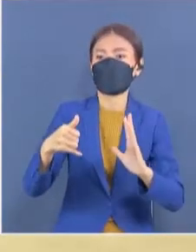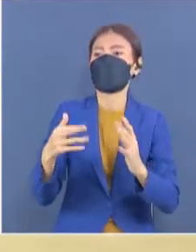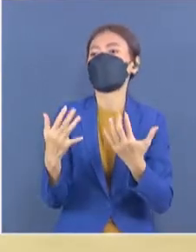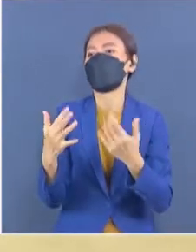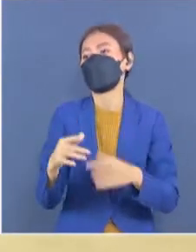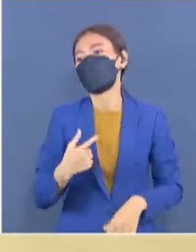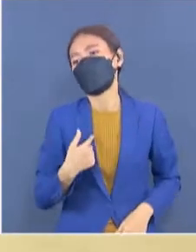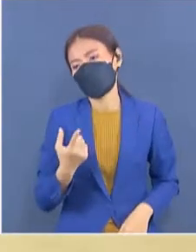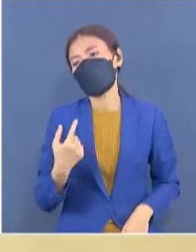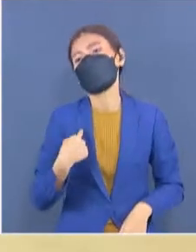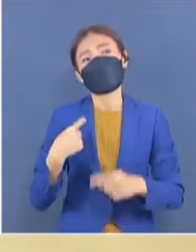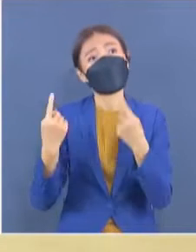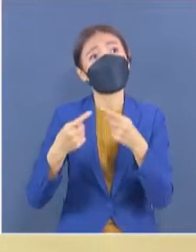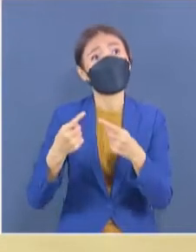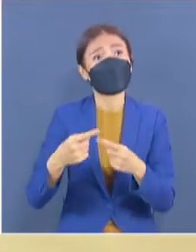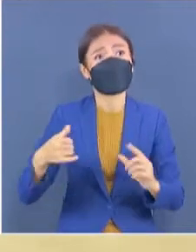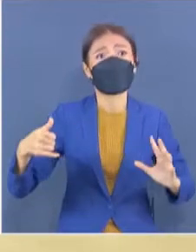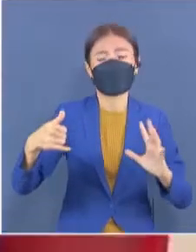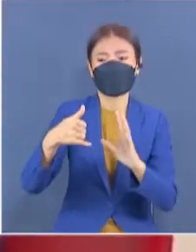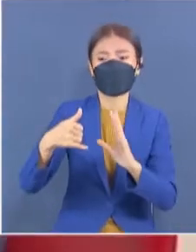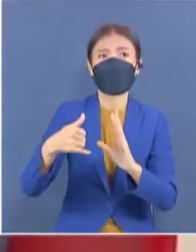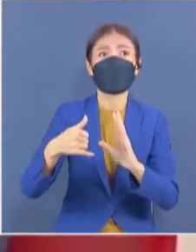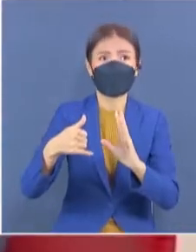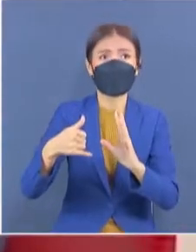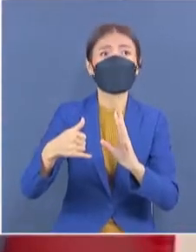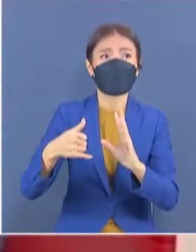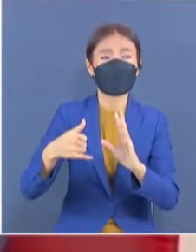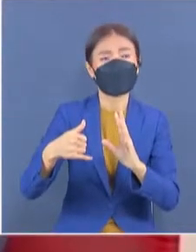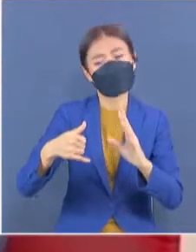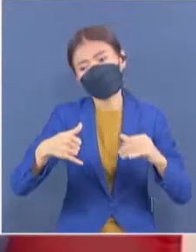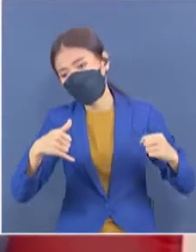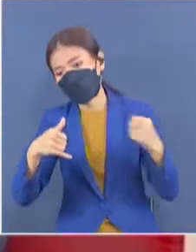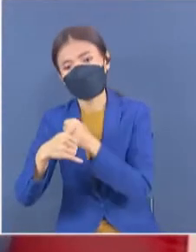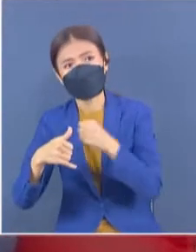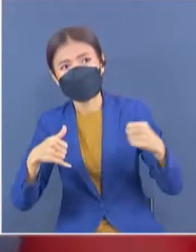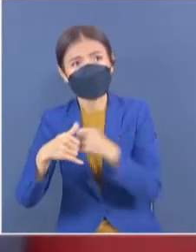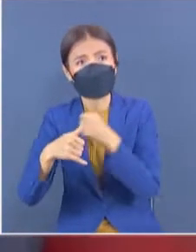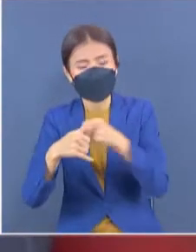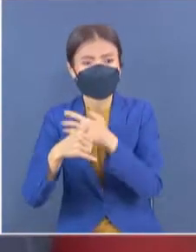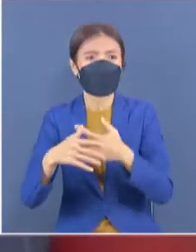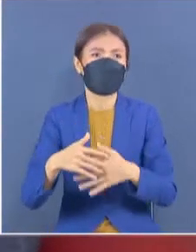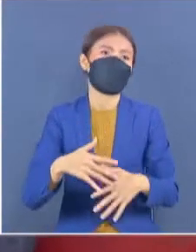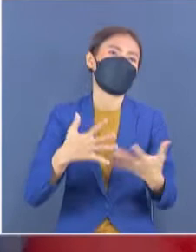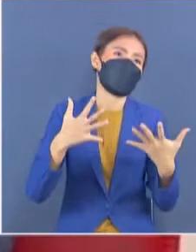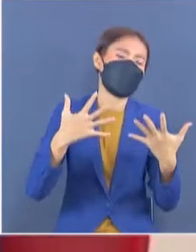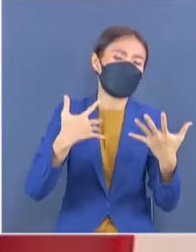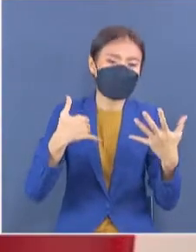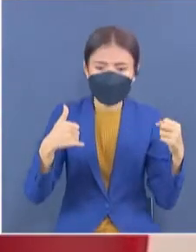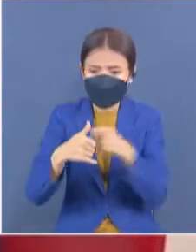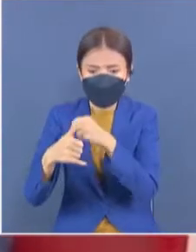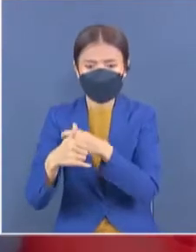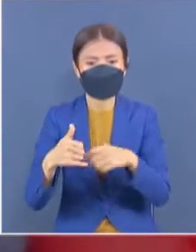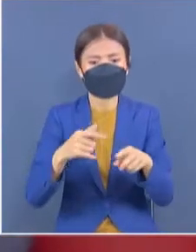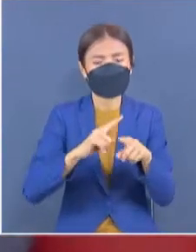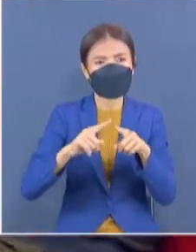วก็ใช้มีดทำร้ายร่างกายแล้วจากนั้นพอทำร้ายร่างกายได้เสร็จเรียบร้อยก็แยกย้ายหลบหนีกันไปครับ